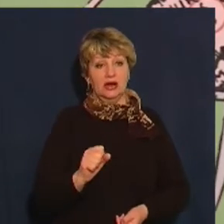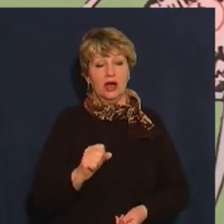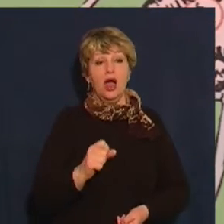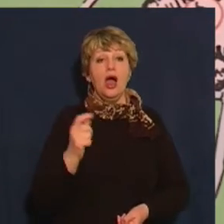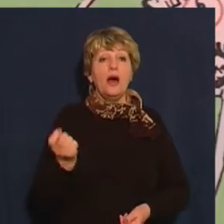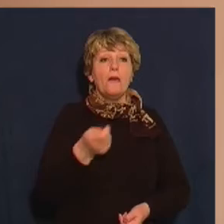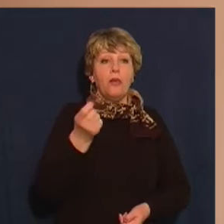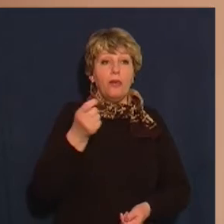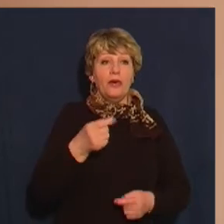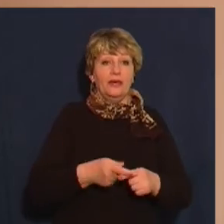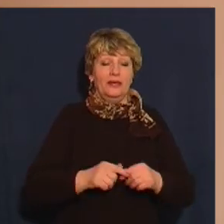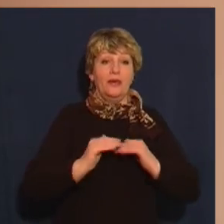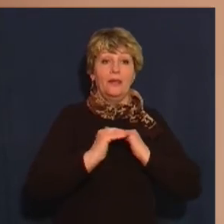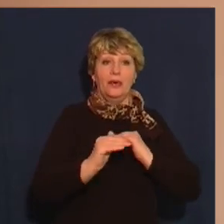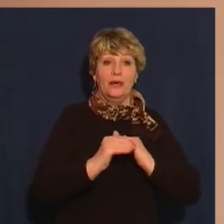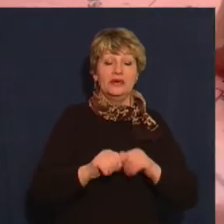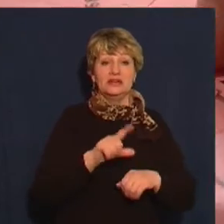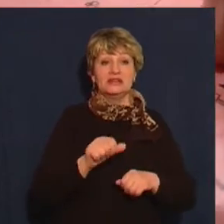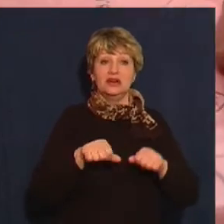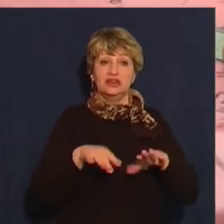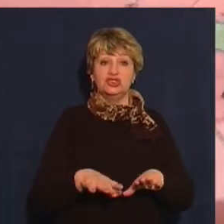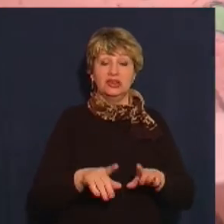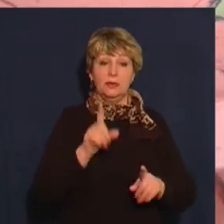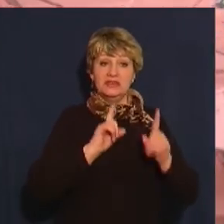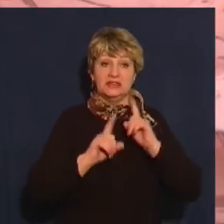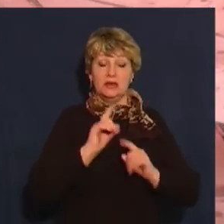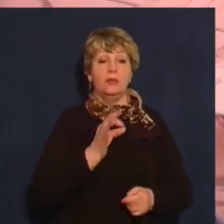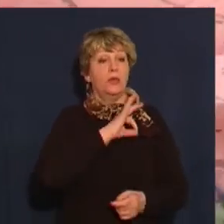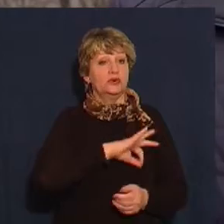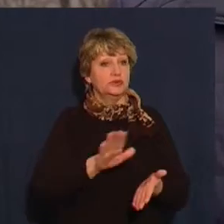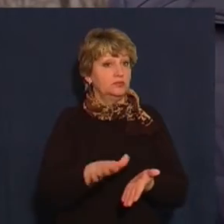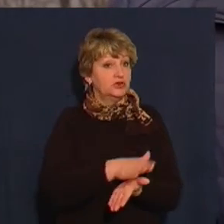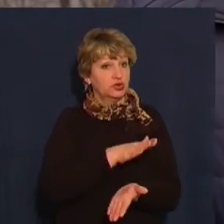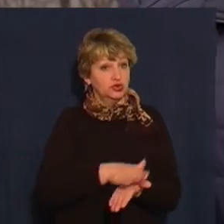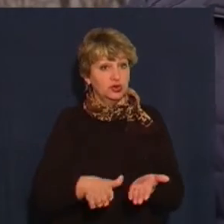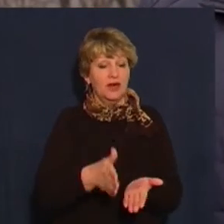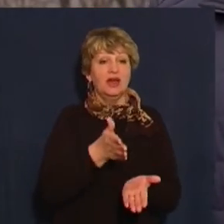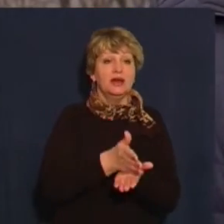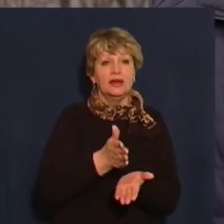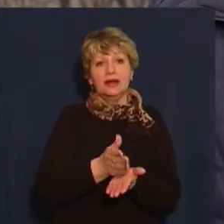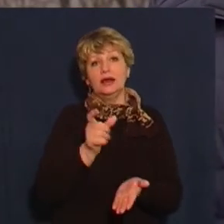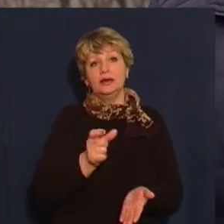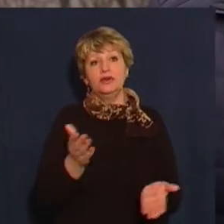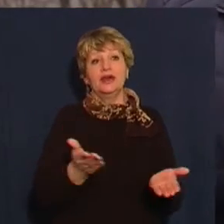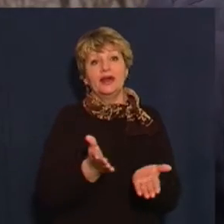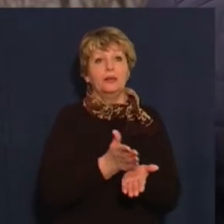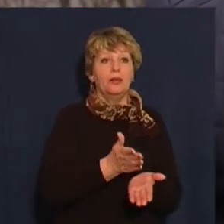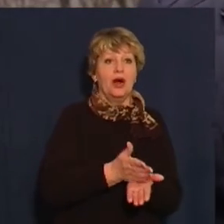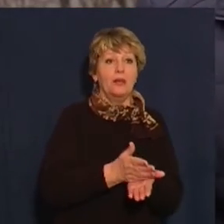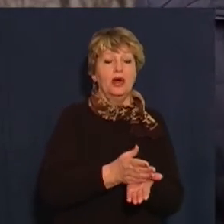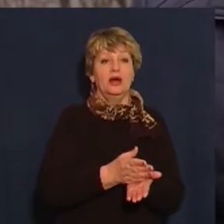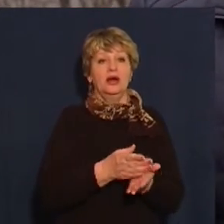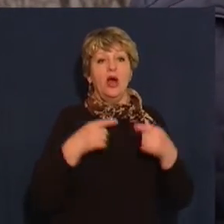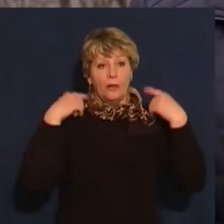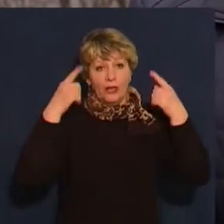та сіножатями за рішенням сесії селяни користуватимуться безкоштовно. Є люди, які мають там вівці, кози.